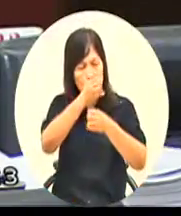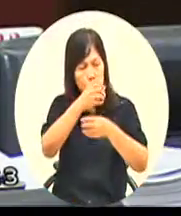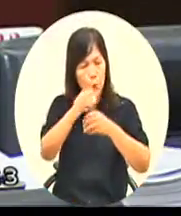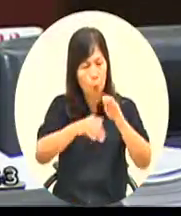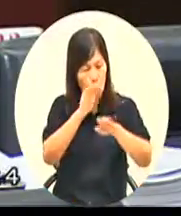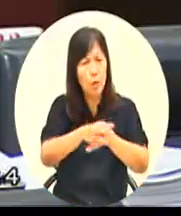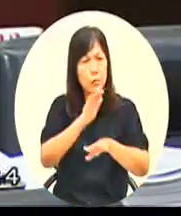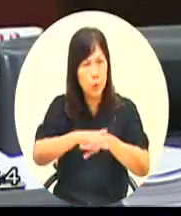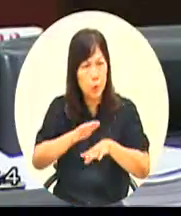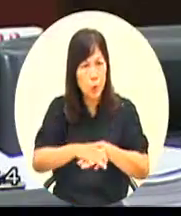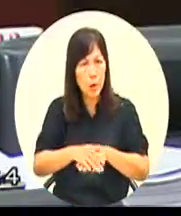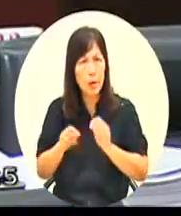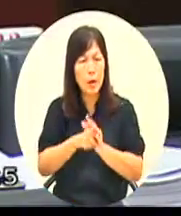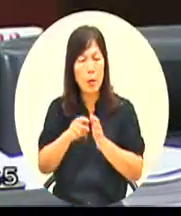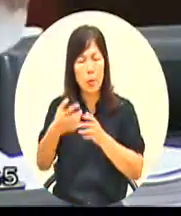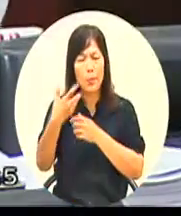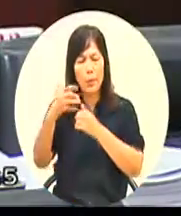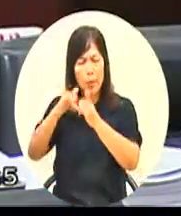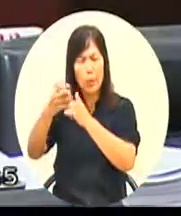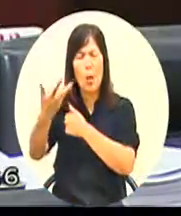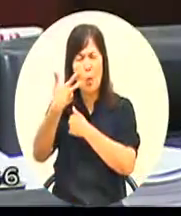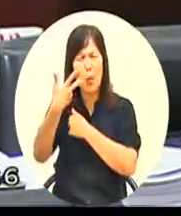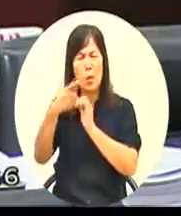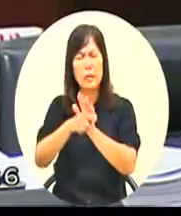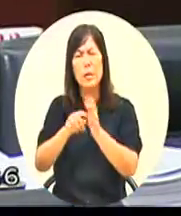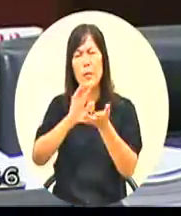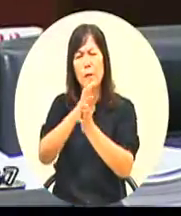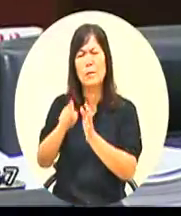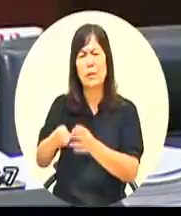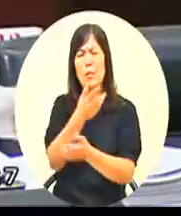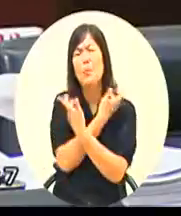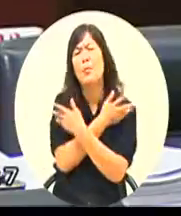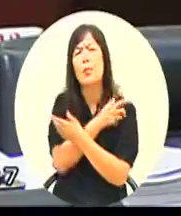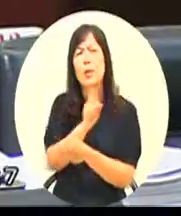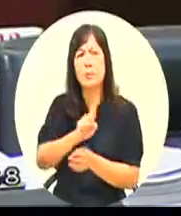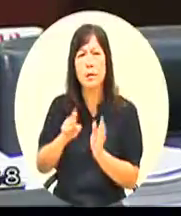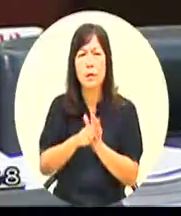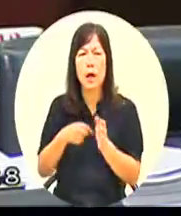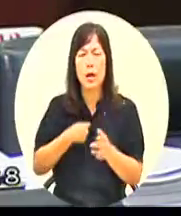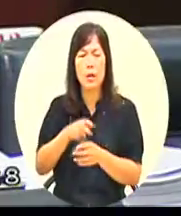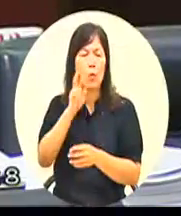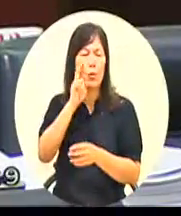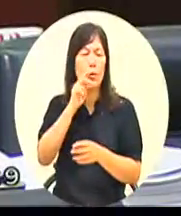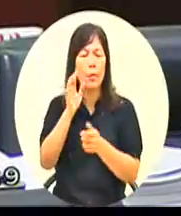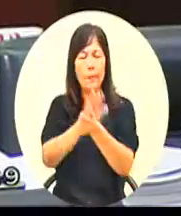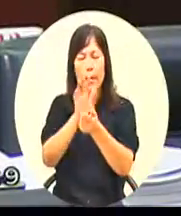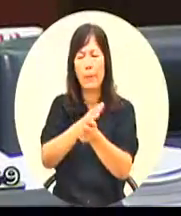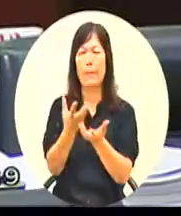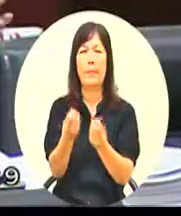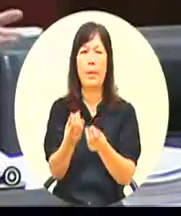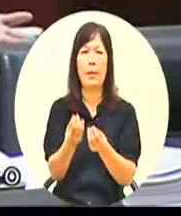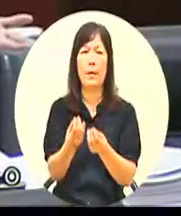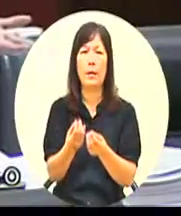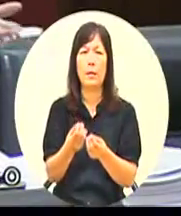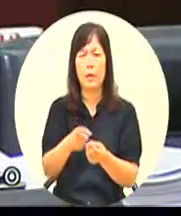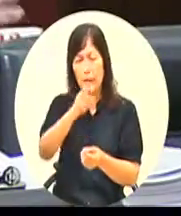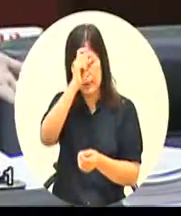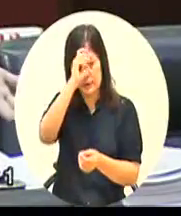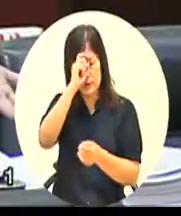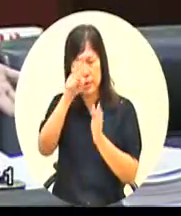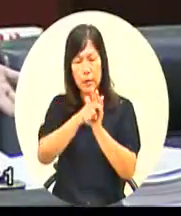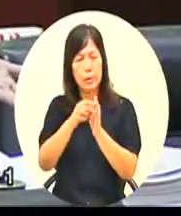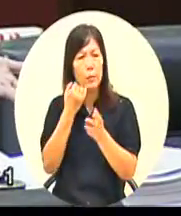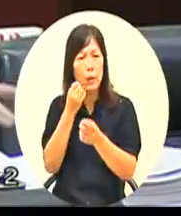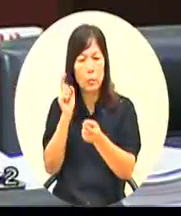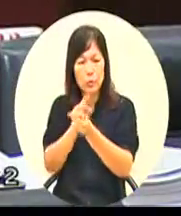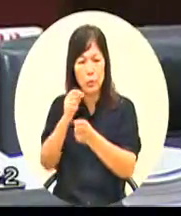为很多我们那边的居民一直在问我们，怎么会把它丢成这样？他们都以为我们没有在处理啦，啊，所以我希望我想要了解你们现在